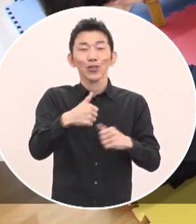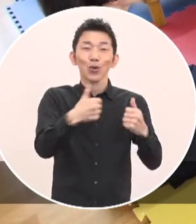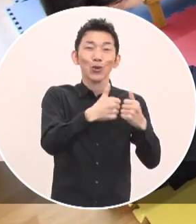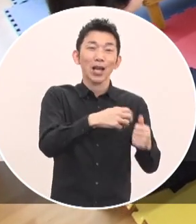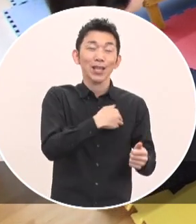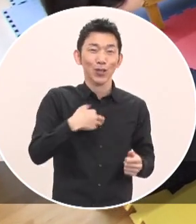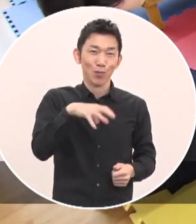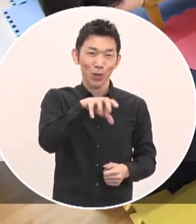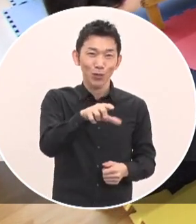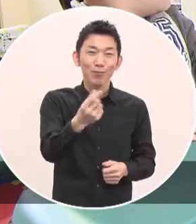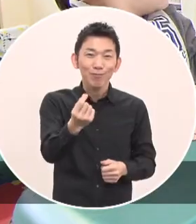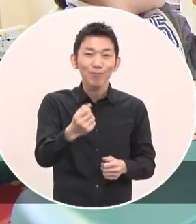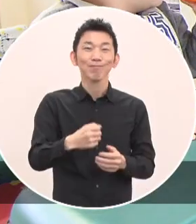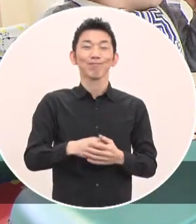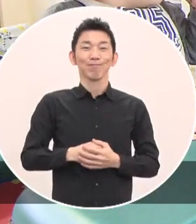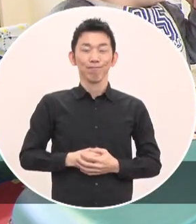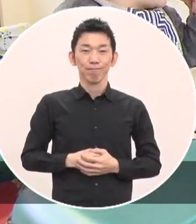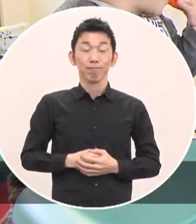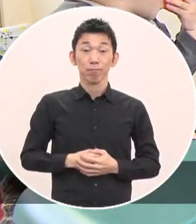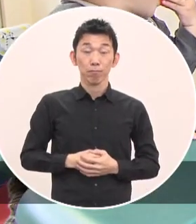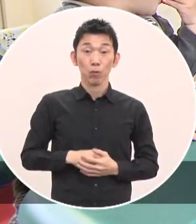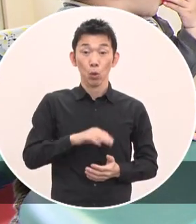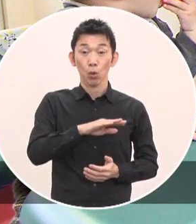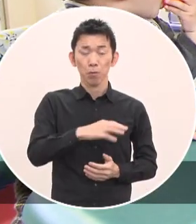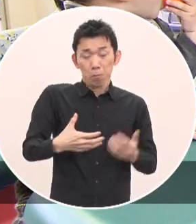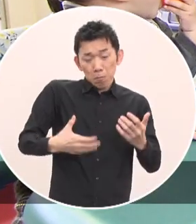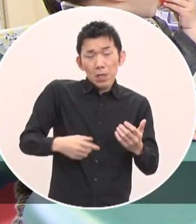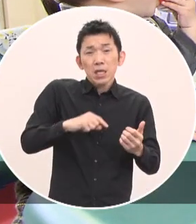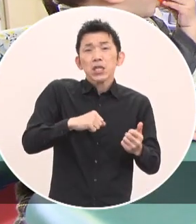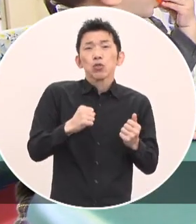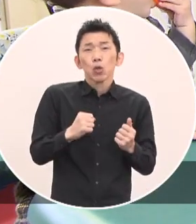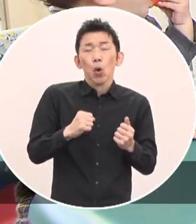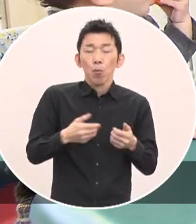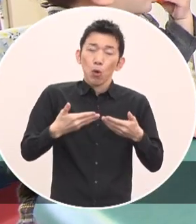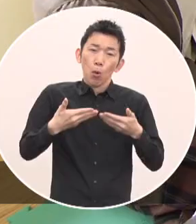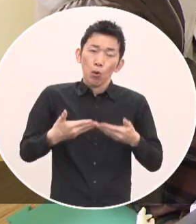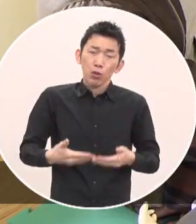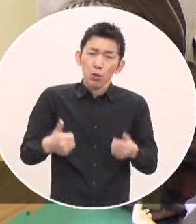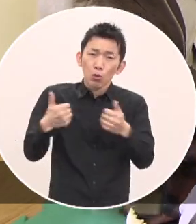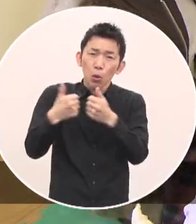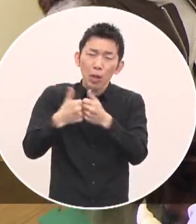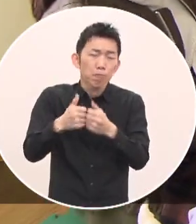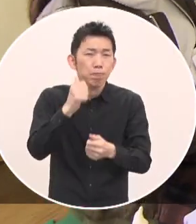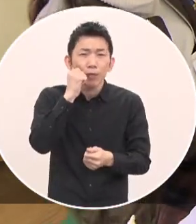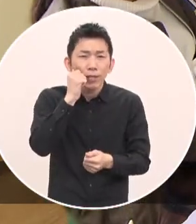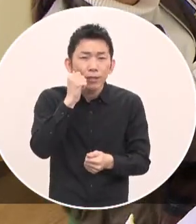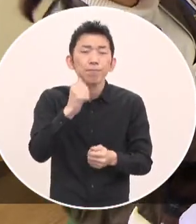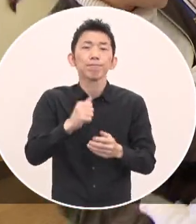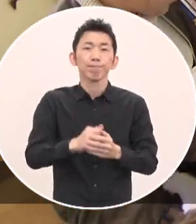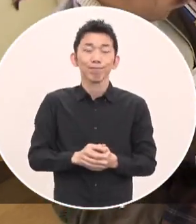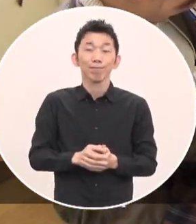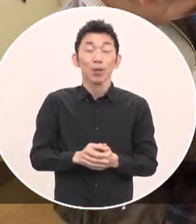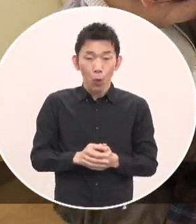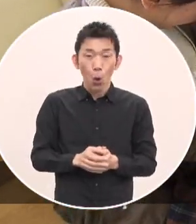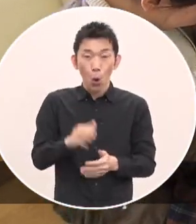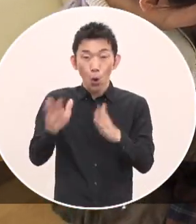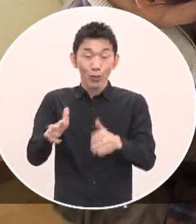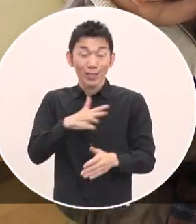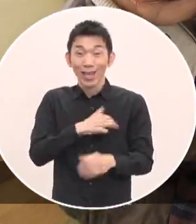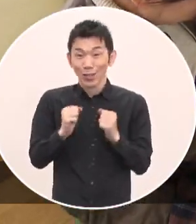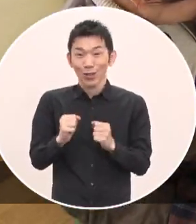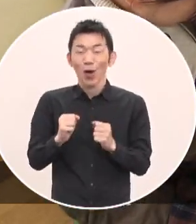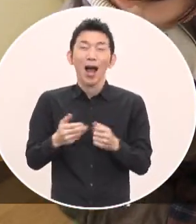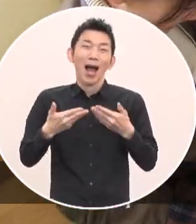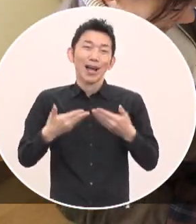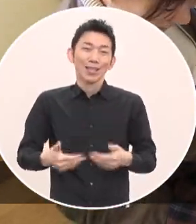になっております小さなお子さんがいるとなかなか落ち着いて相談できませんし保育士さんがいると安心して相談でき